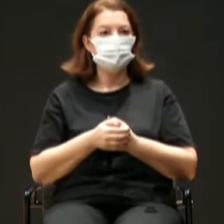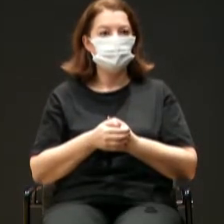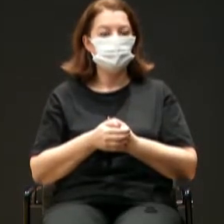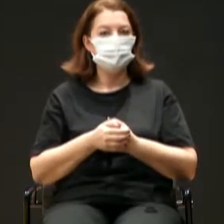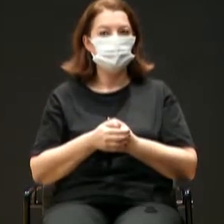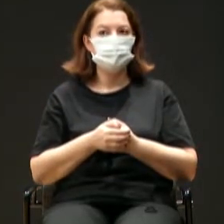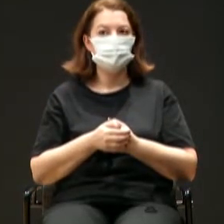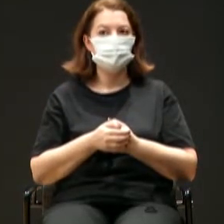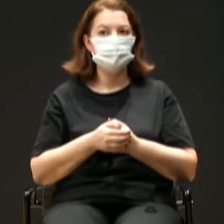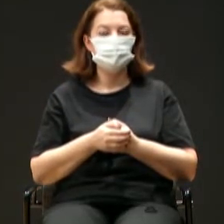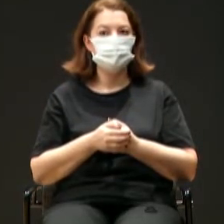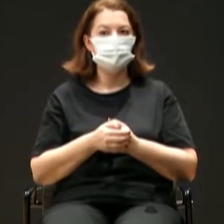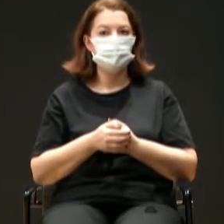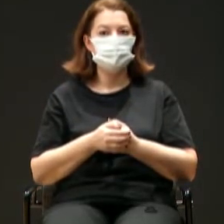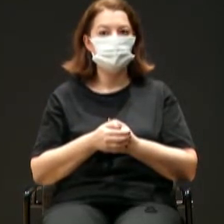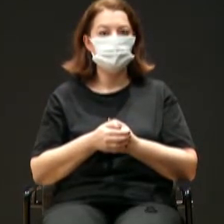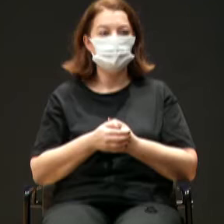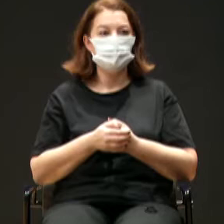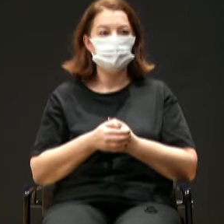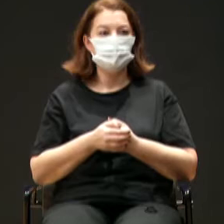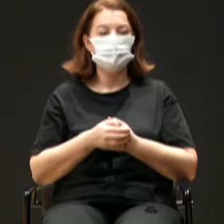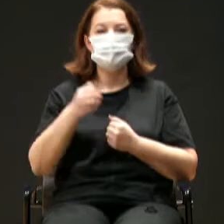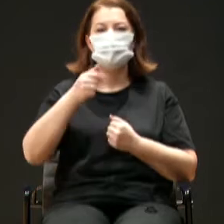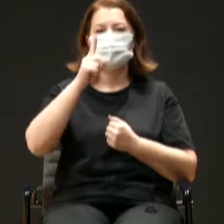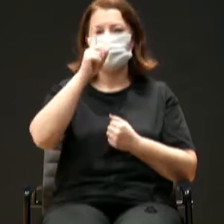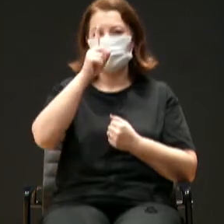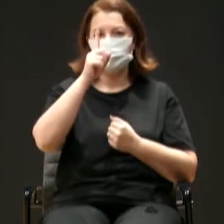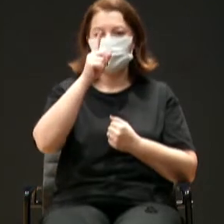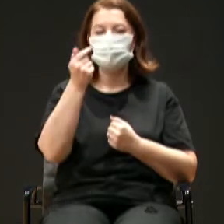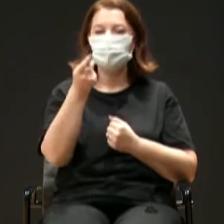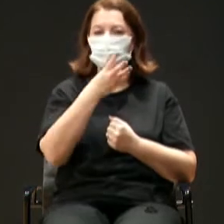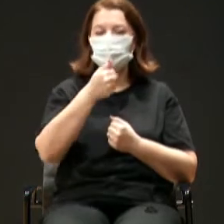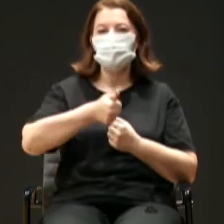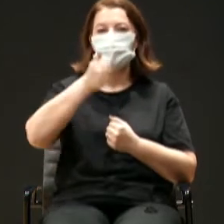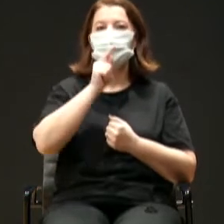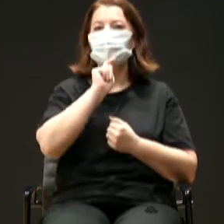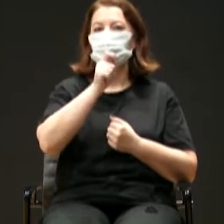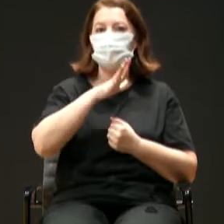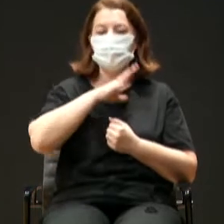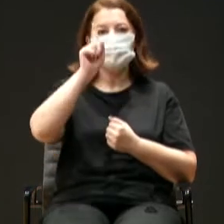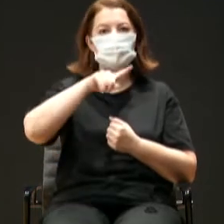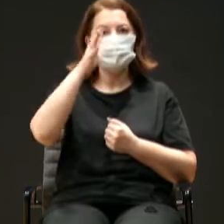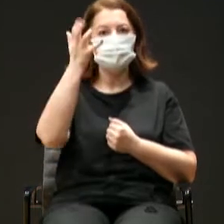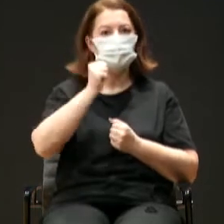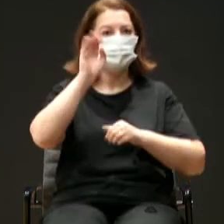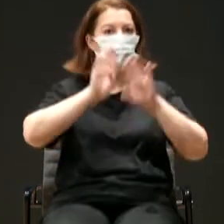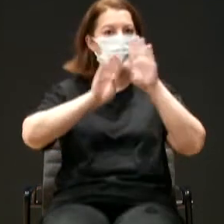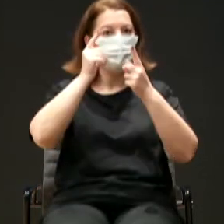Evet, sanırım bir adet başkanlık teklifi bulunmakta. Evet, gündeme alınmasını oylarınıza sunuyorum.